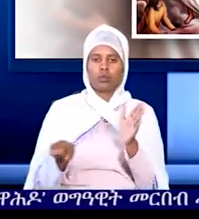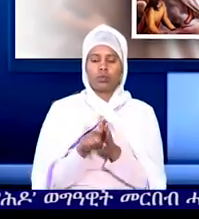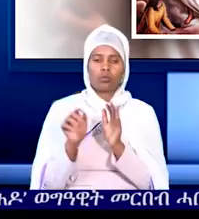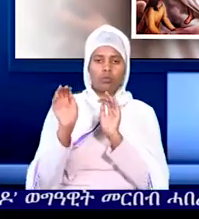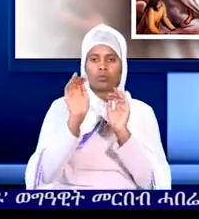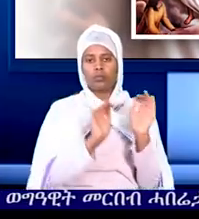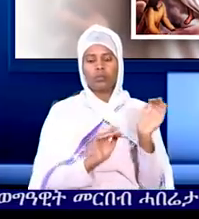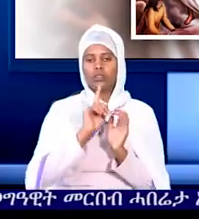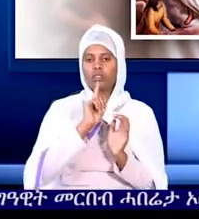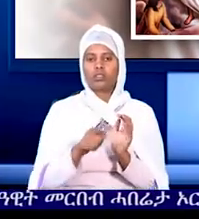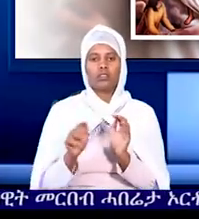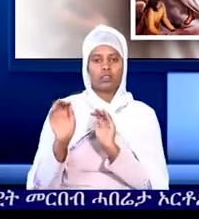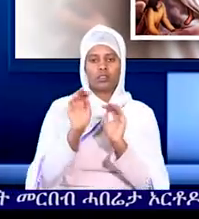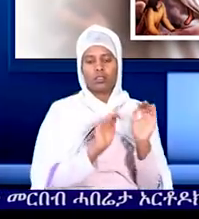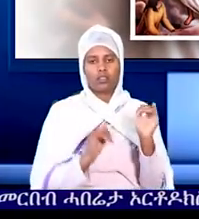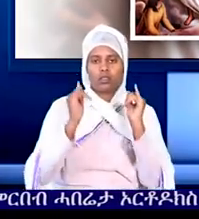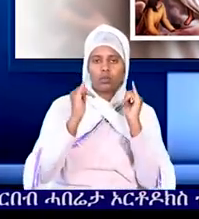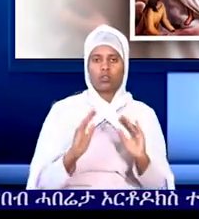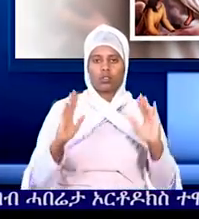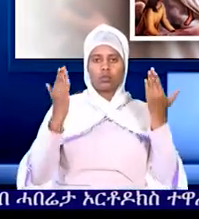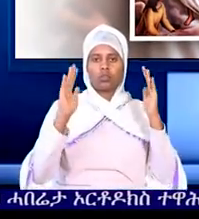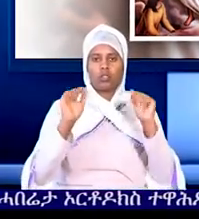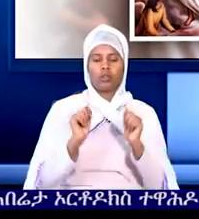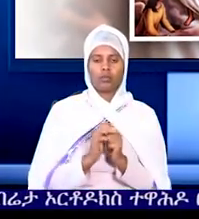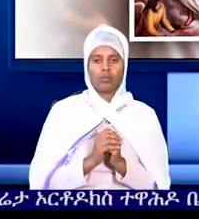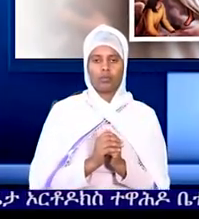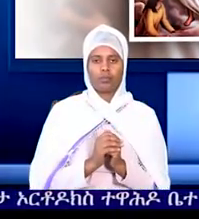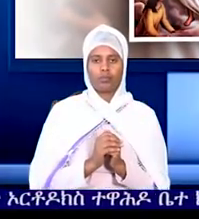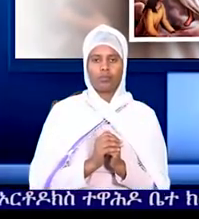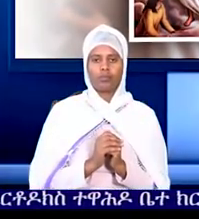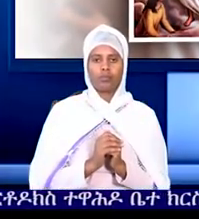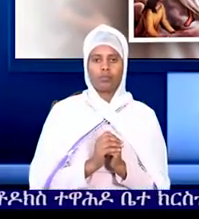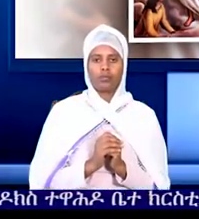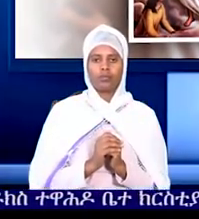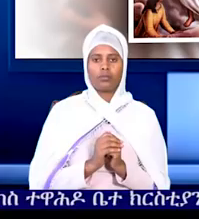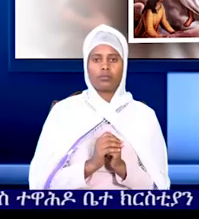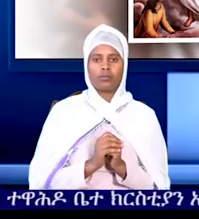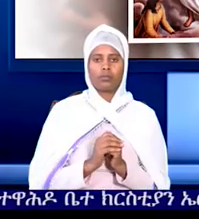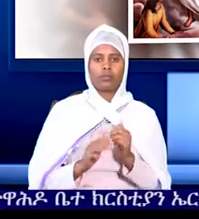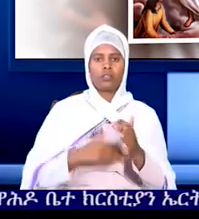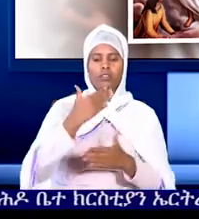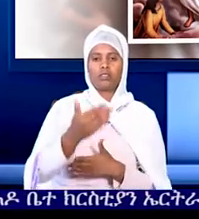ንሸውዓተ ዓመት ሕጉ እንዳሃለው ትእዛዛቱ እናኽበሩ ይነብሩ ነበሩ